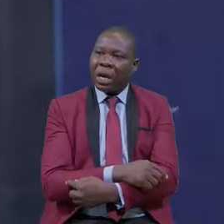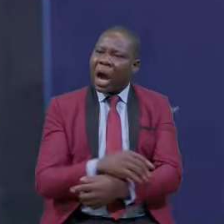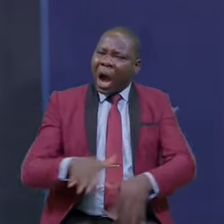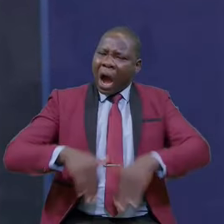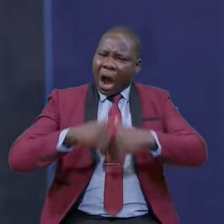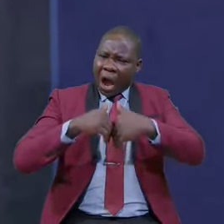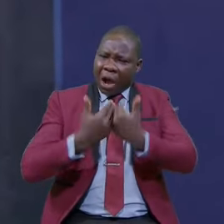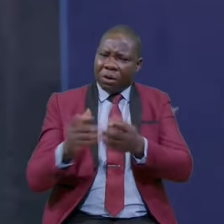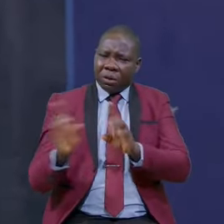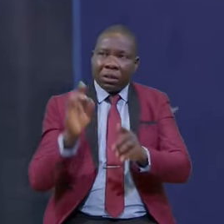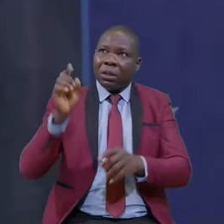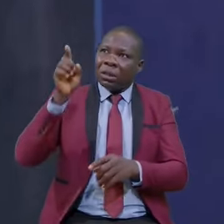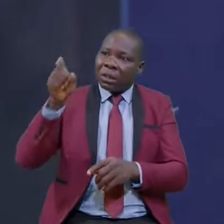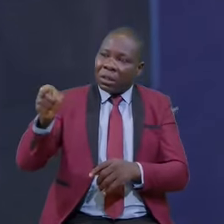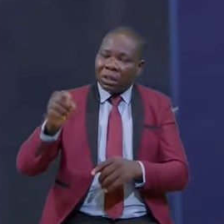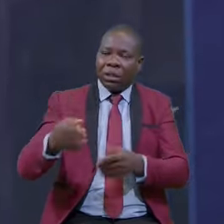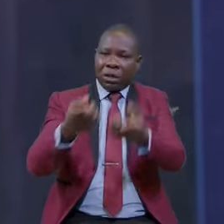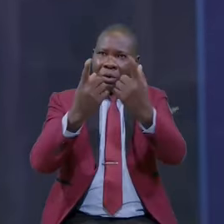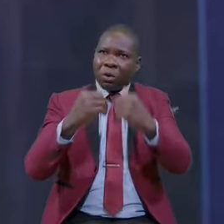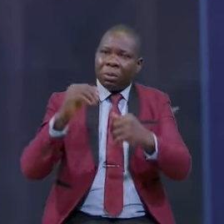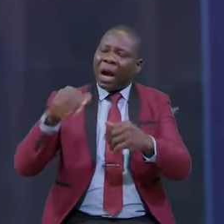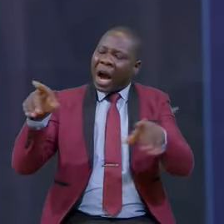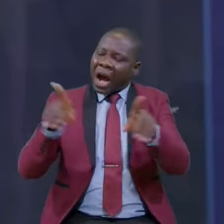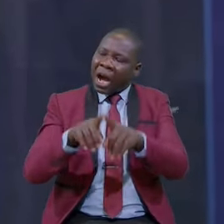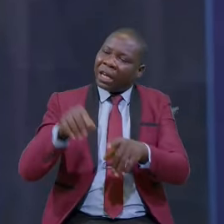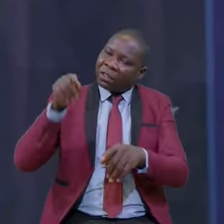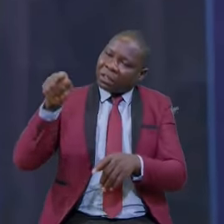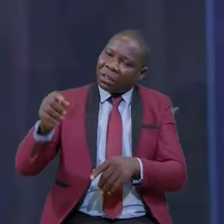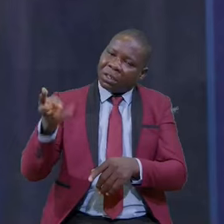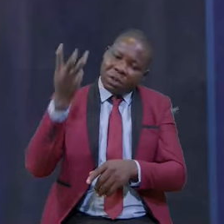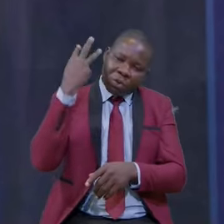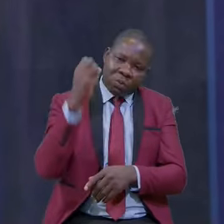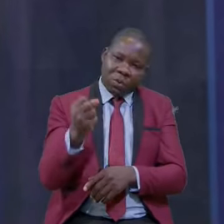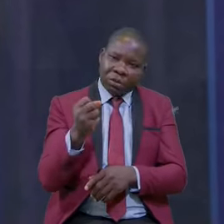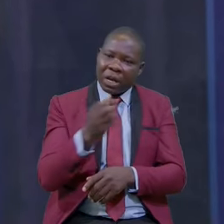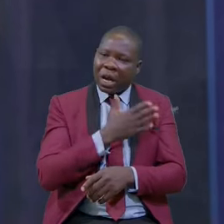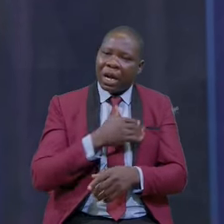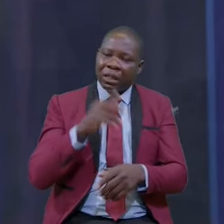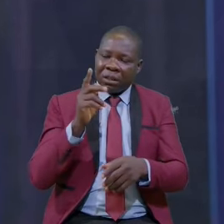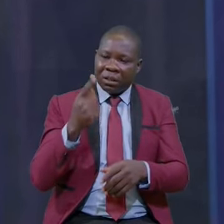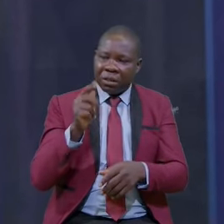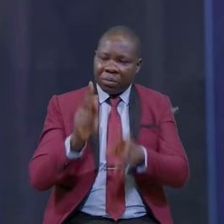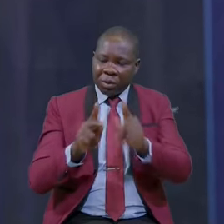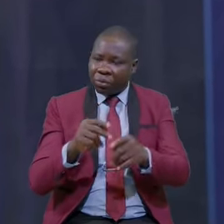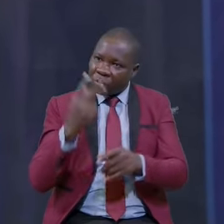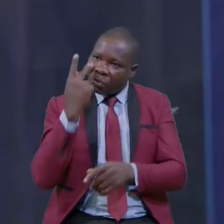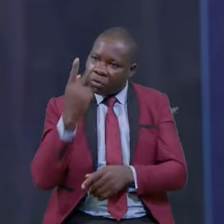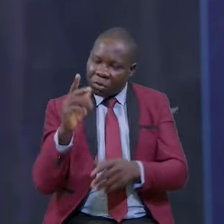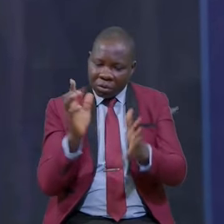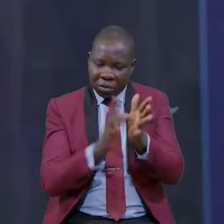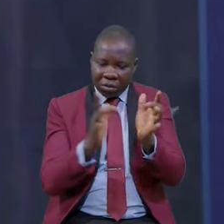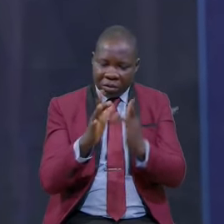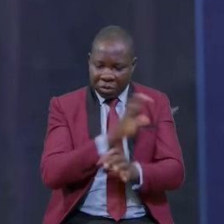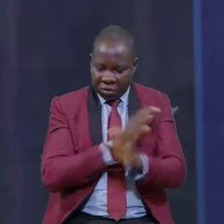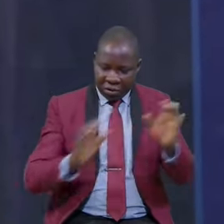Mais ce n'est pas la fin. Il est descendu. Et les gens ont dit, ah, Jésus est allé dans la maison d'un